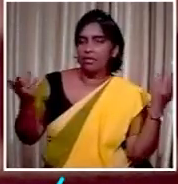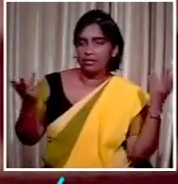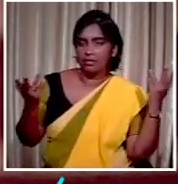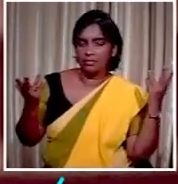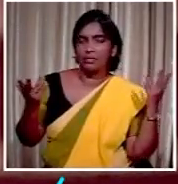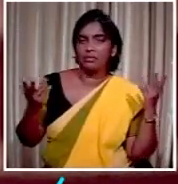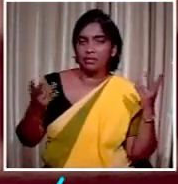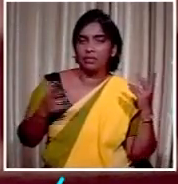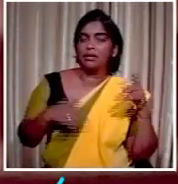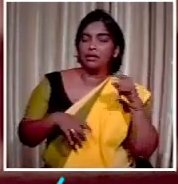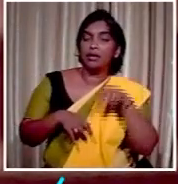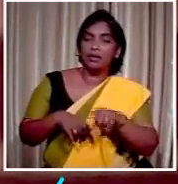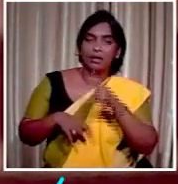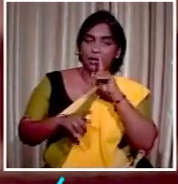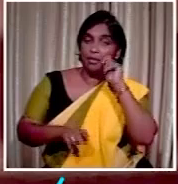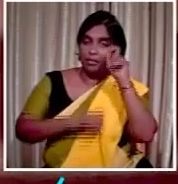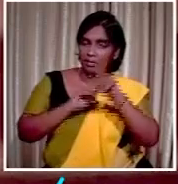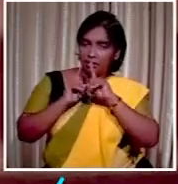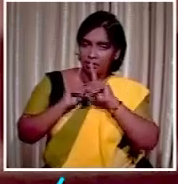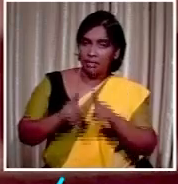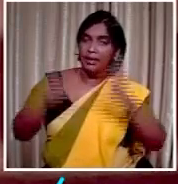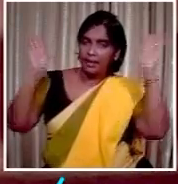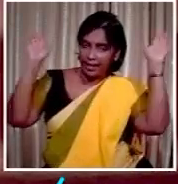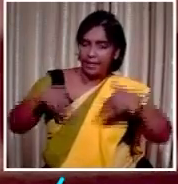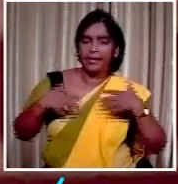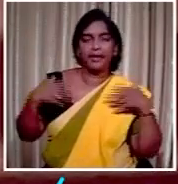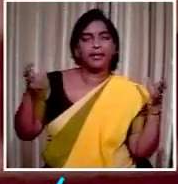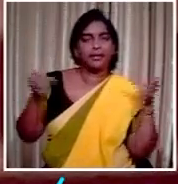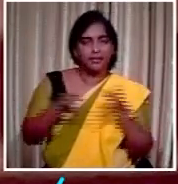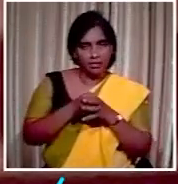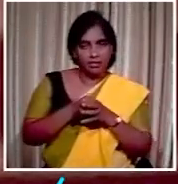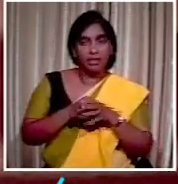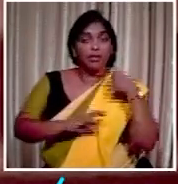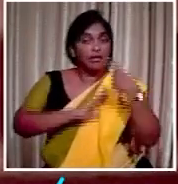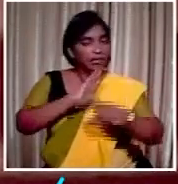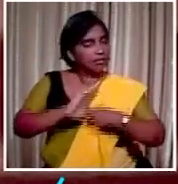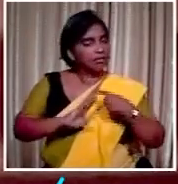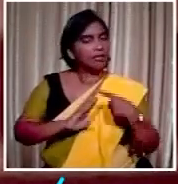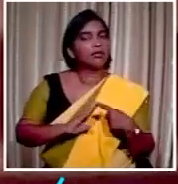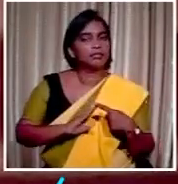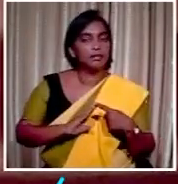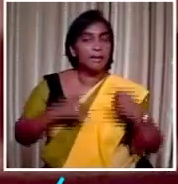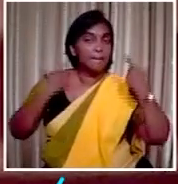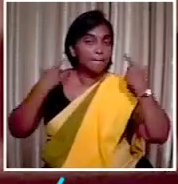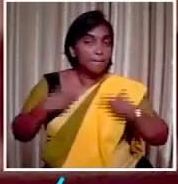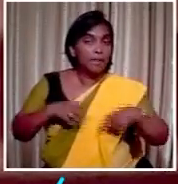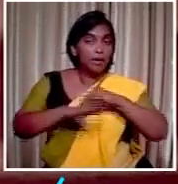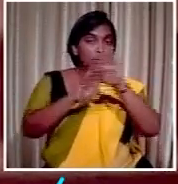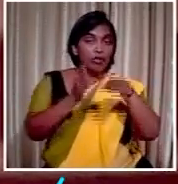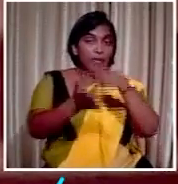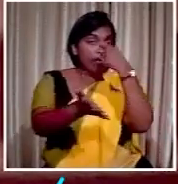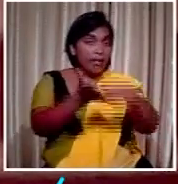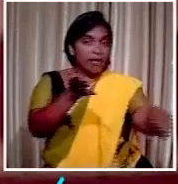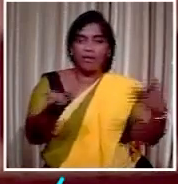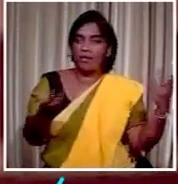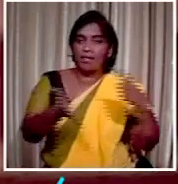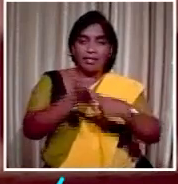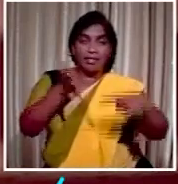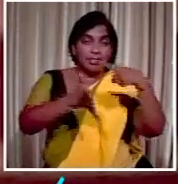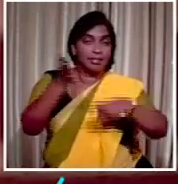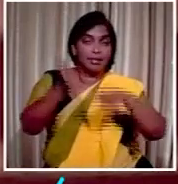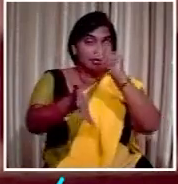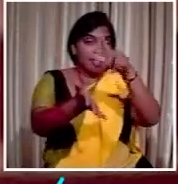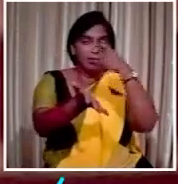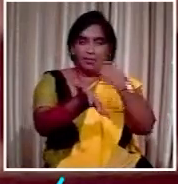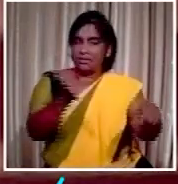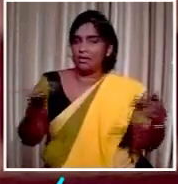මම ඉල්ලීමක් කරනවා මේ රටේ ජනතාවට එන්න එකතු වෙන්න මේ රට රාජපක්ෂල ලියලා දීලා නැහැ කිසිම දේශපාලකෙන් දෙලේ